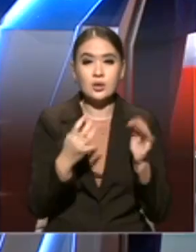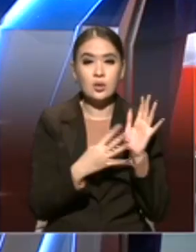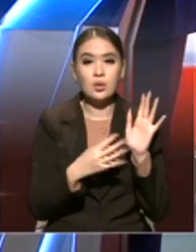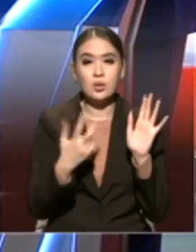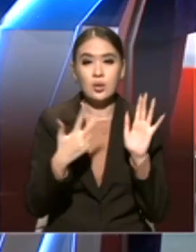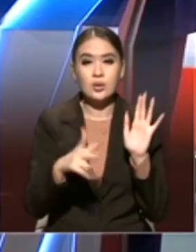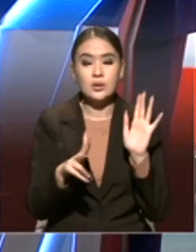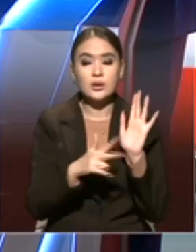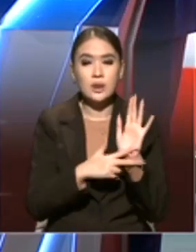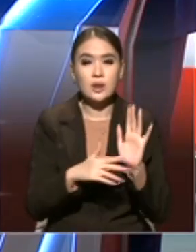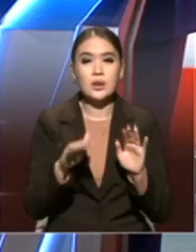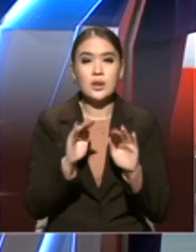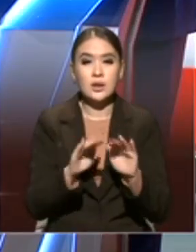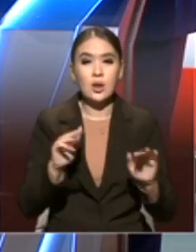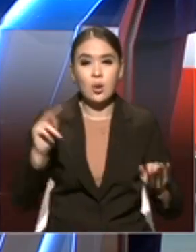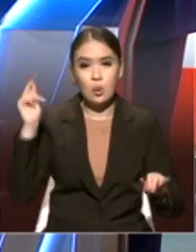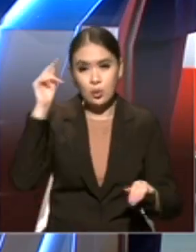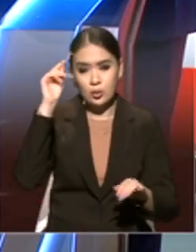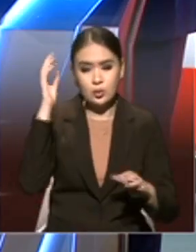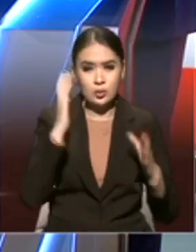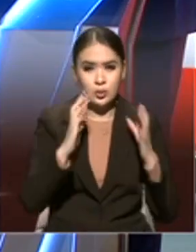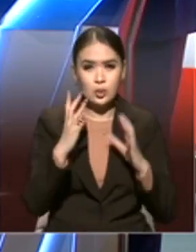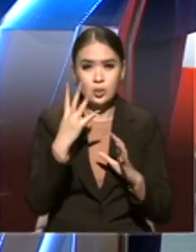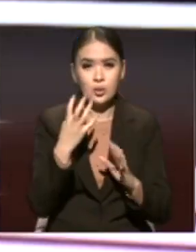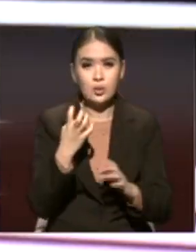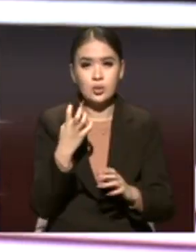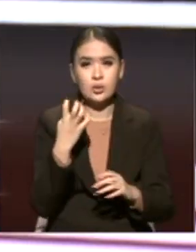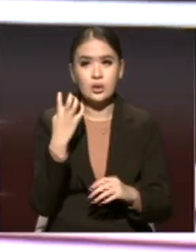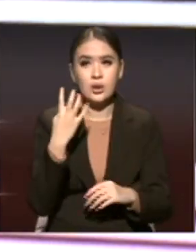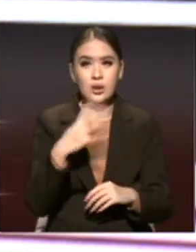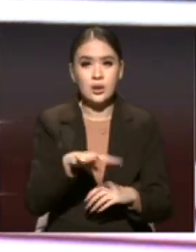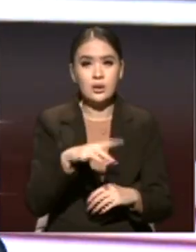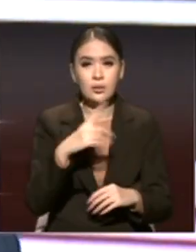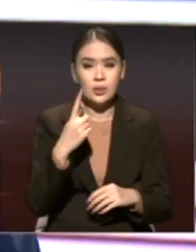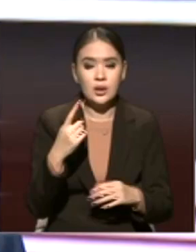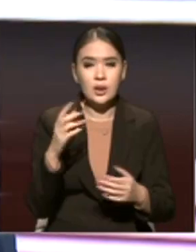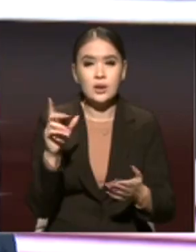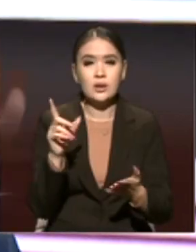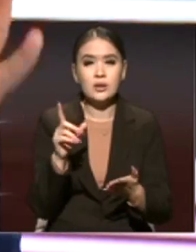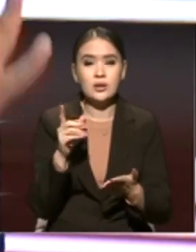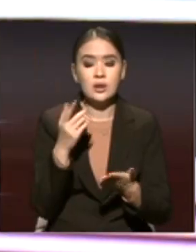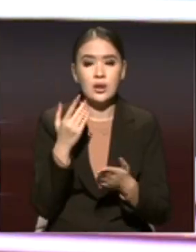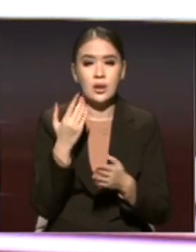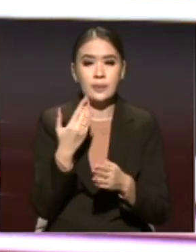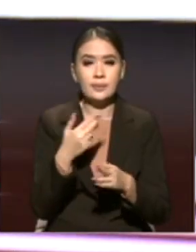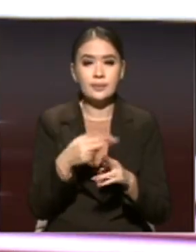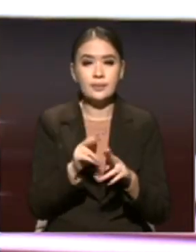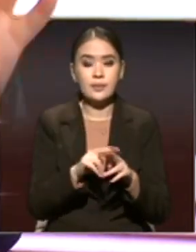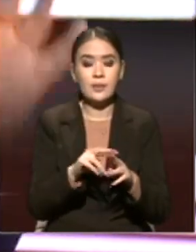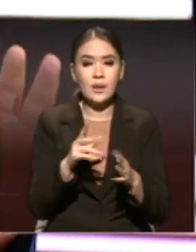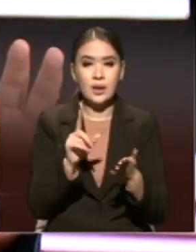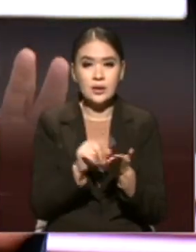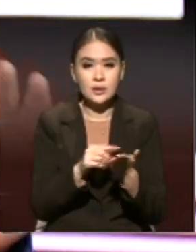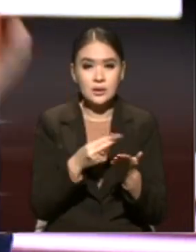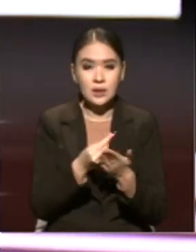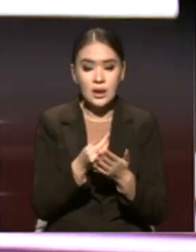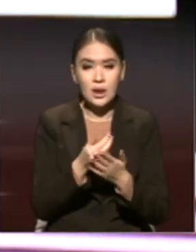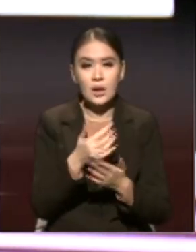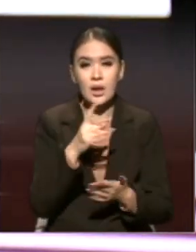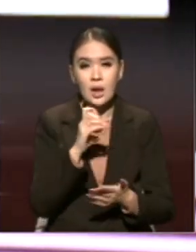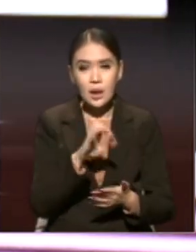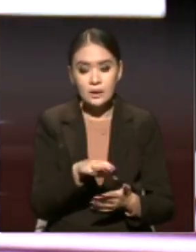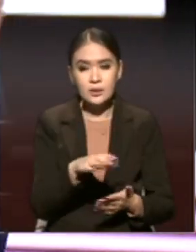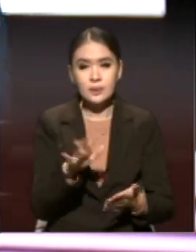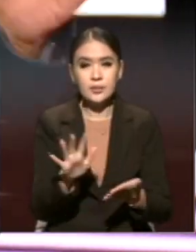938 студент оқиды. Соның 441-і ақылы түрде оқиды. Білдіңіз бе? Соны алма 441-нің қалғаны жаңа